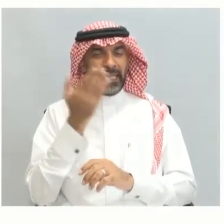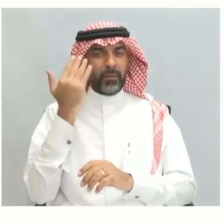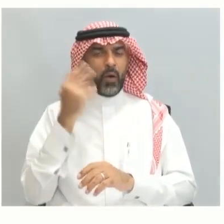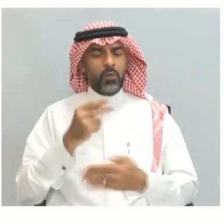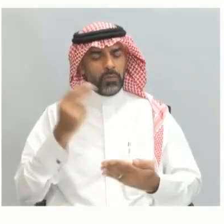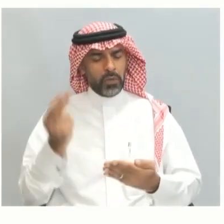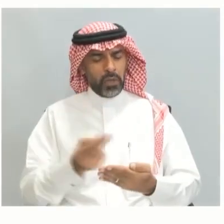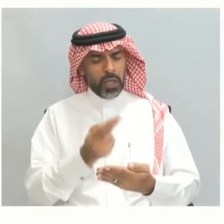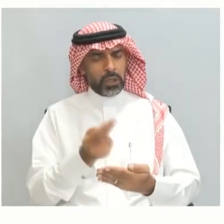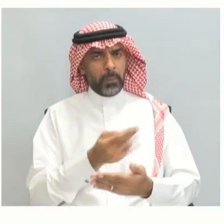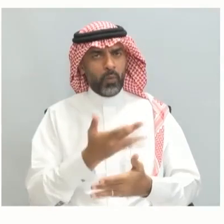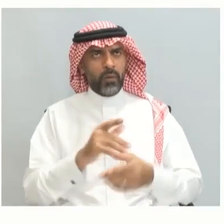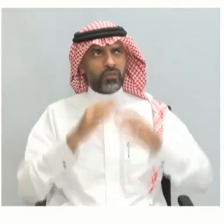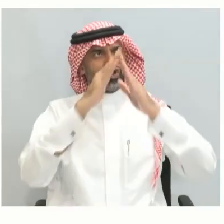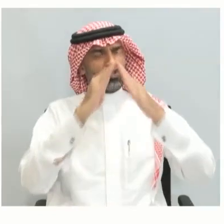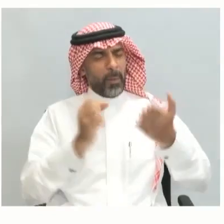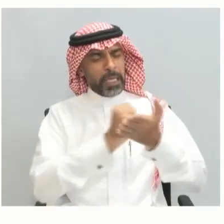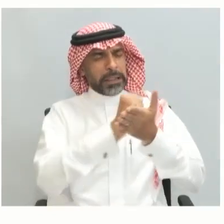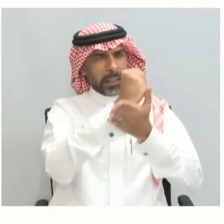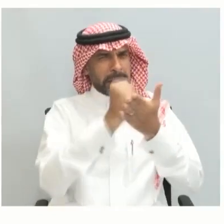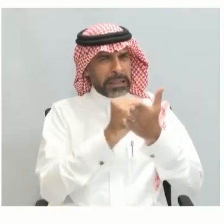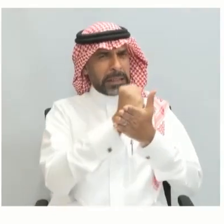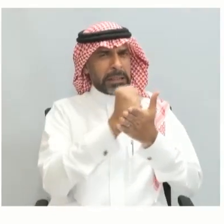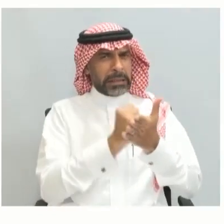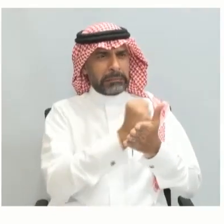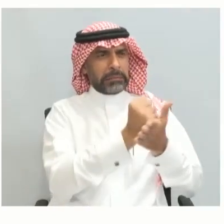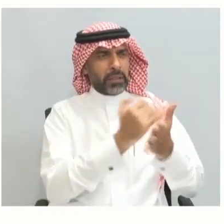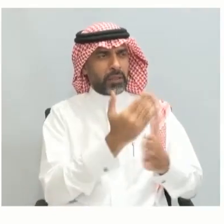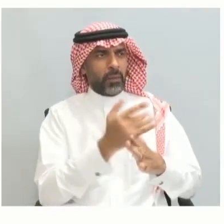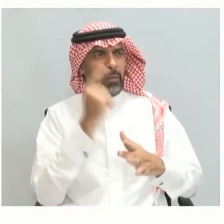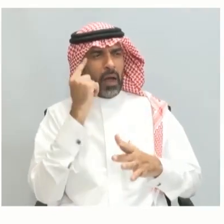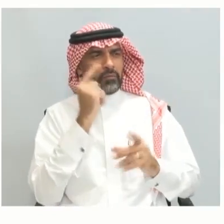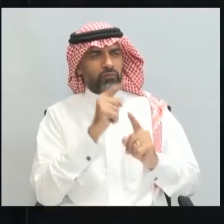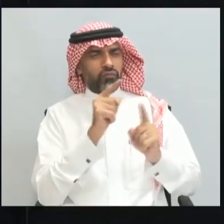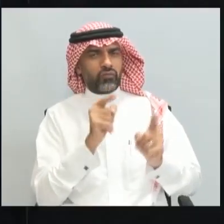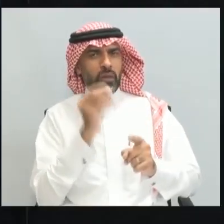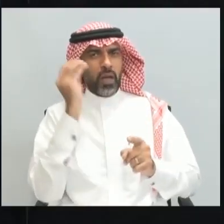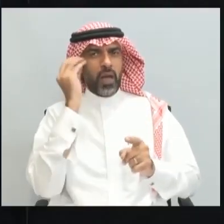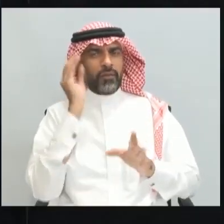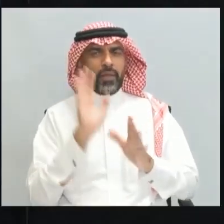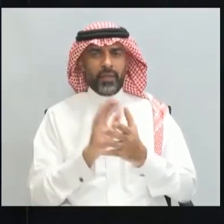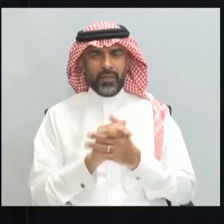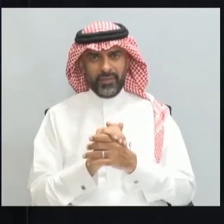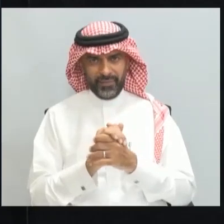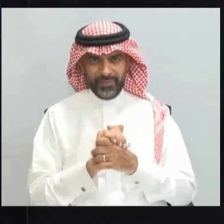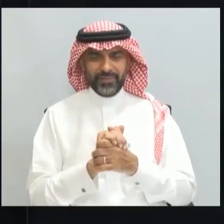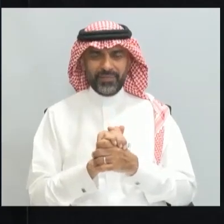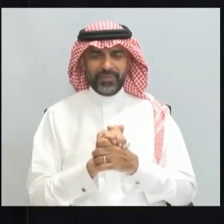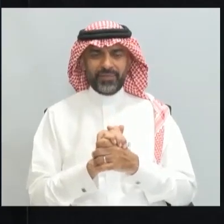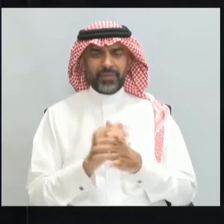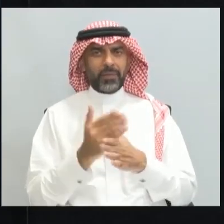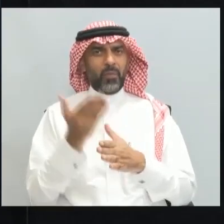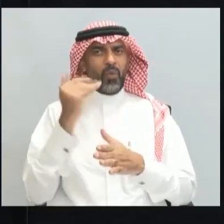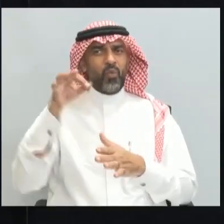يرسمون في الكهوف وينحت في الاحجار لكي يبينوا ما لديهم من ثقافه لكي يبينوا ايضا ابناءي